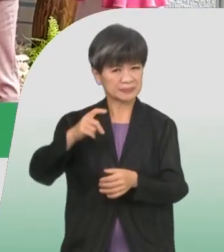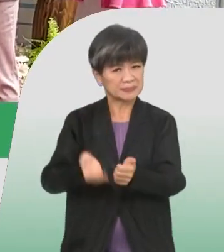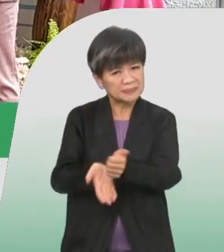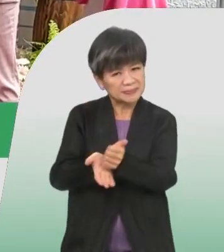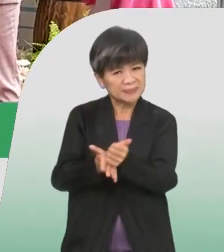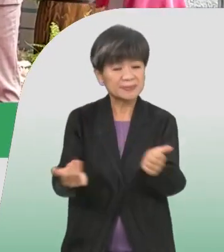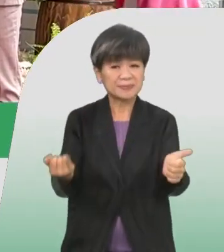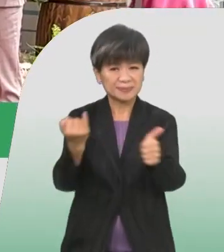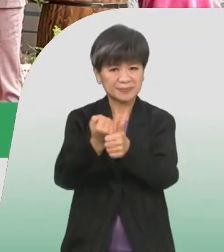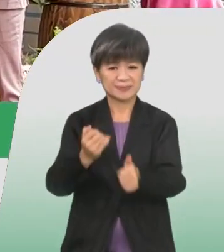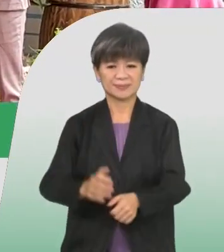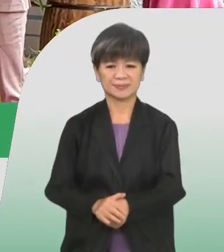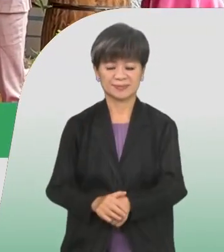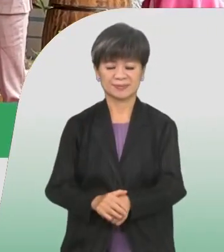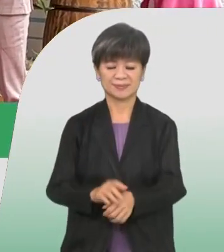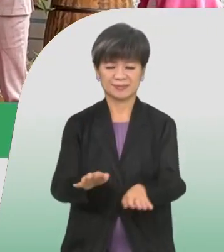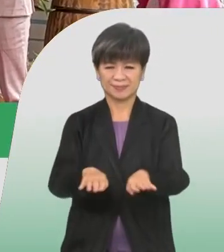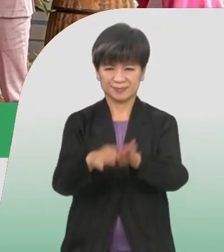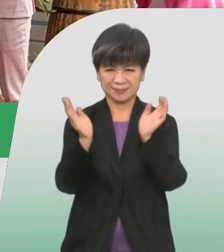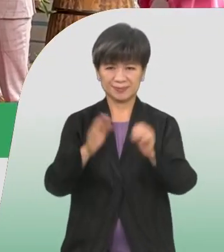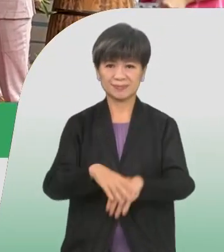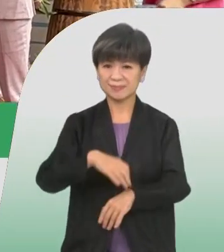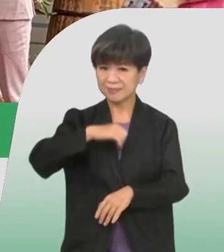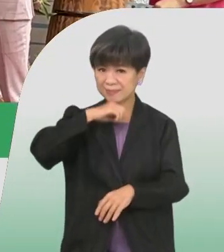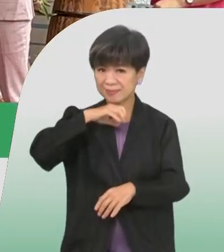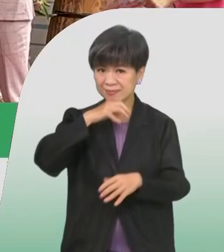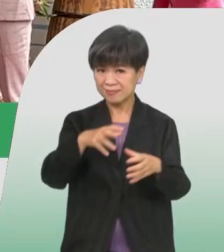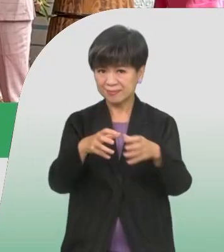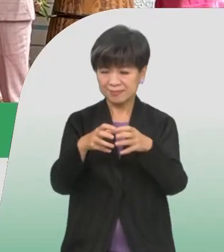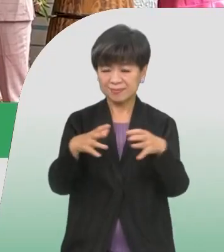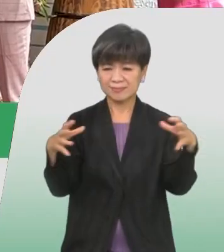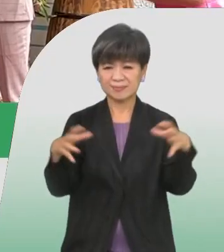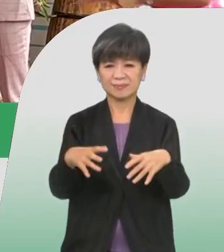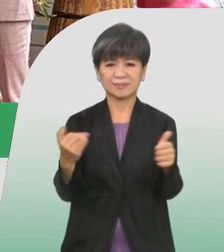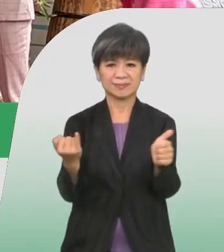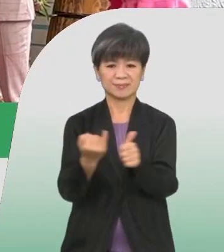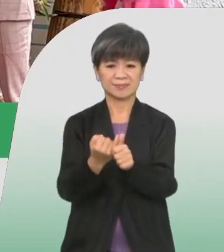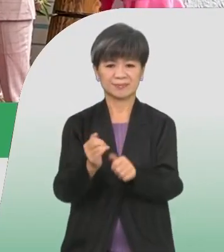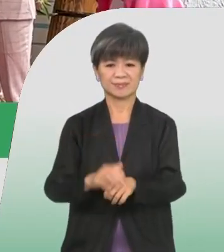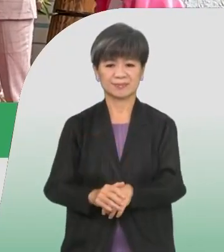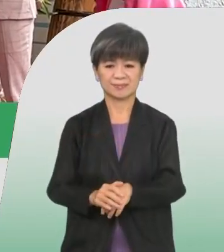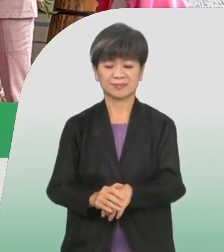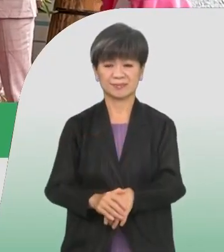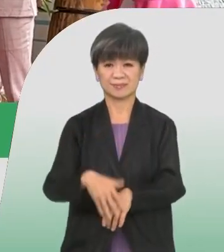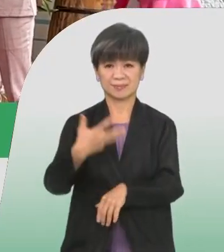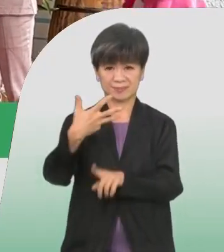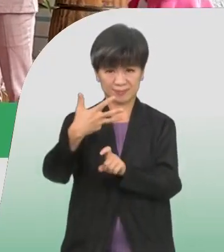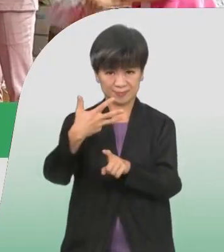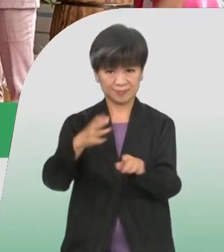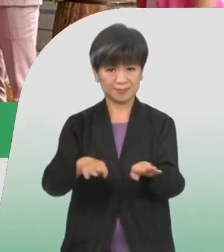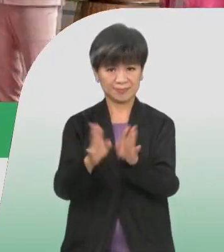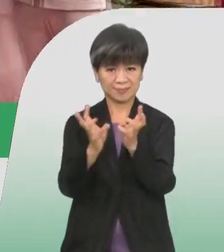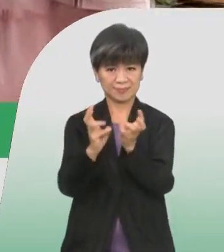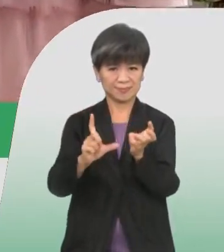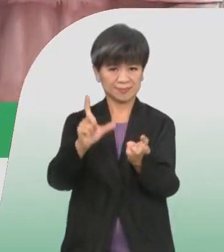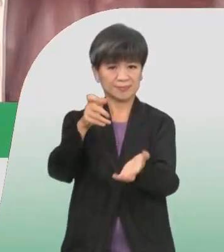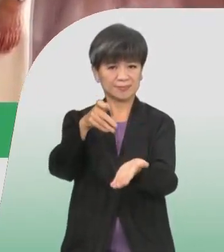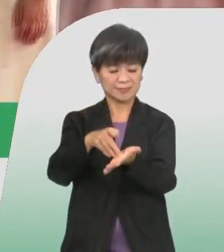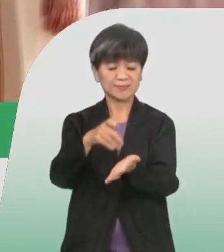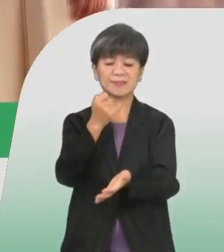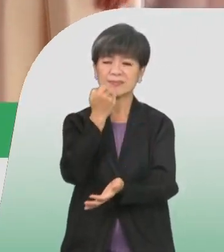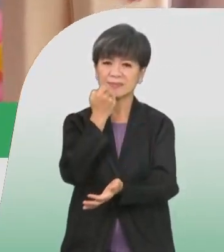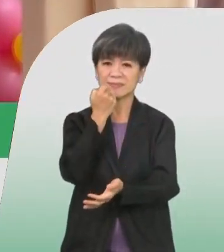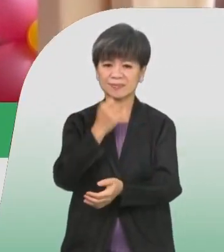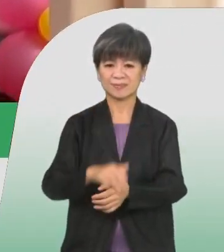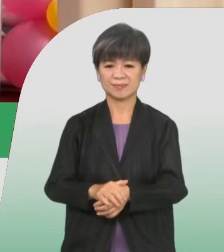请启动。 屏东十团婚礼正式启动，从12号开始开放线上报名。两位